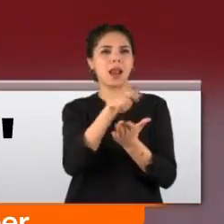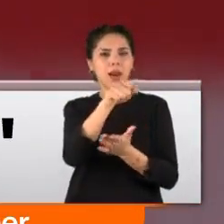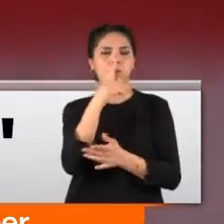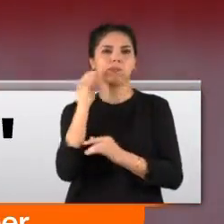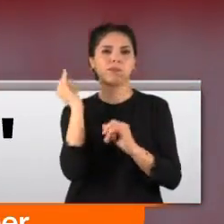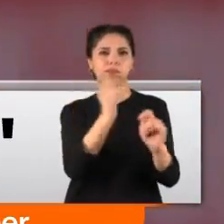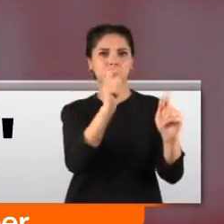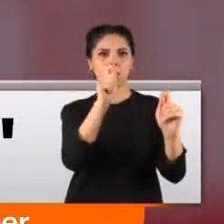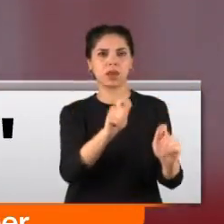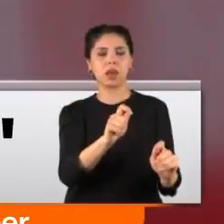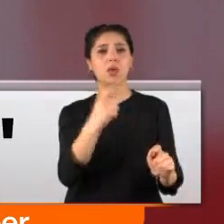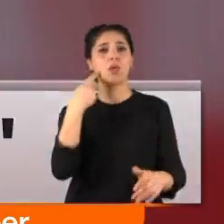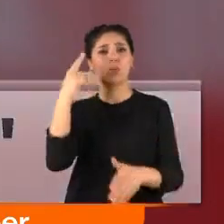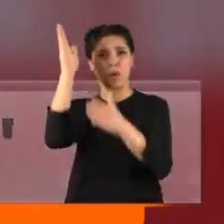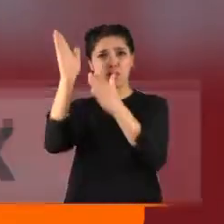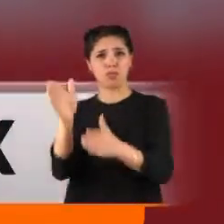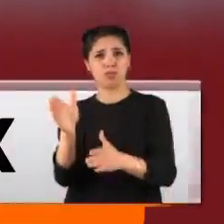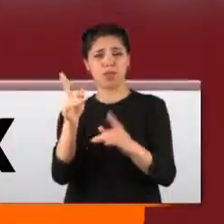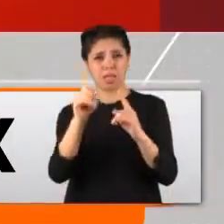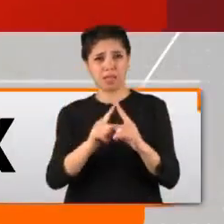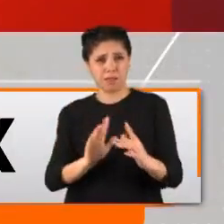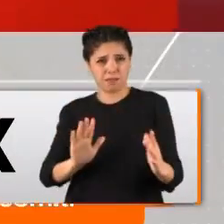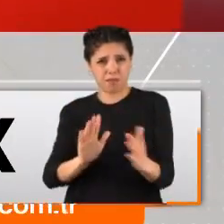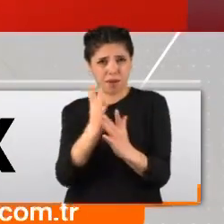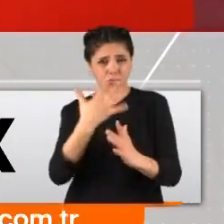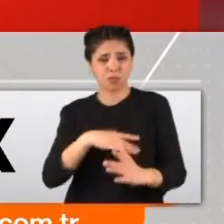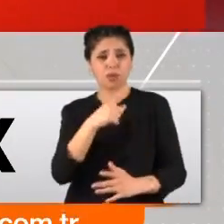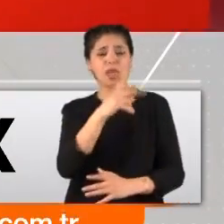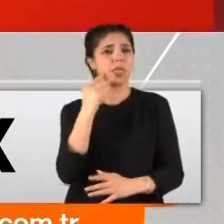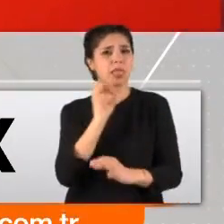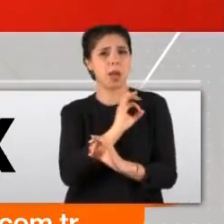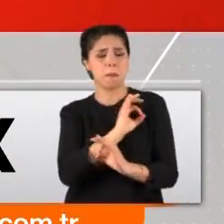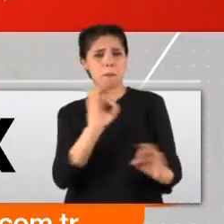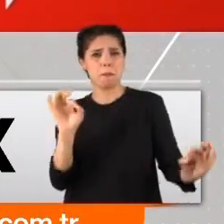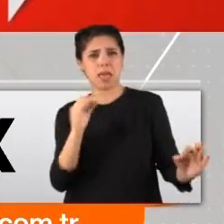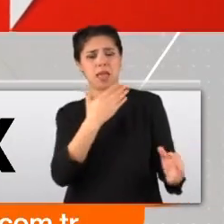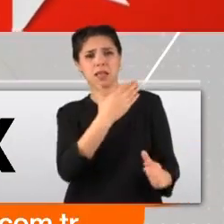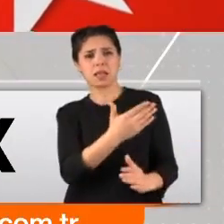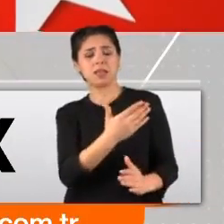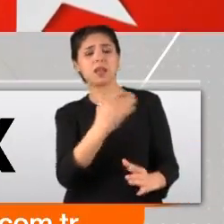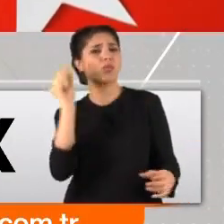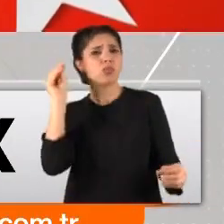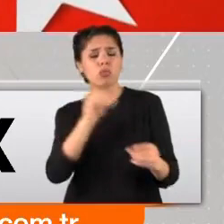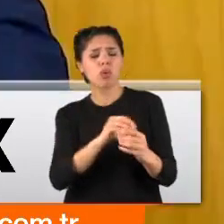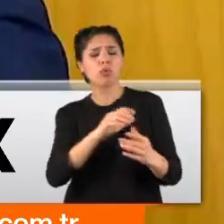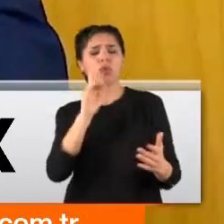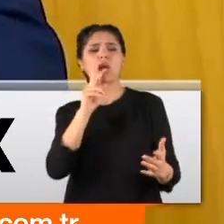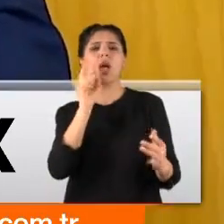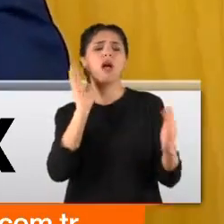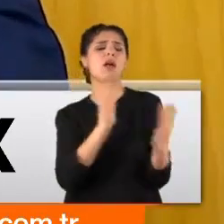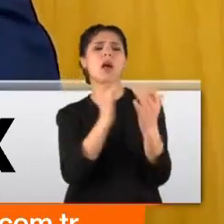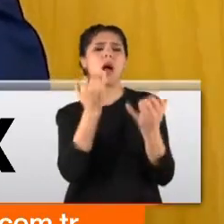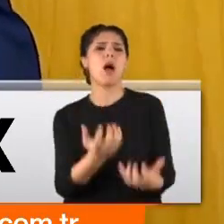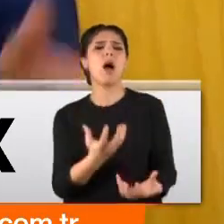unutmadı. Cumhurbaşkanımıza bedel ödetmeye kalkışan soysuz cüretinin ağır sonuçlarına katlanacaktır.